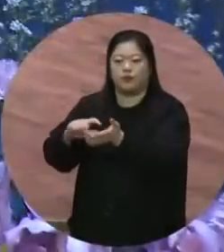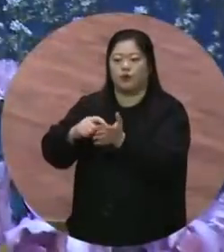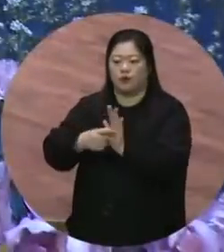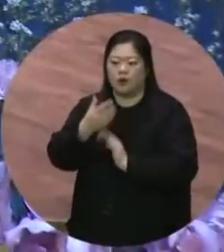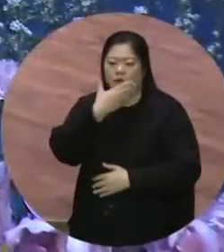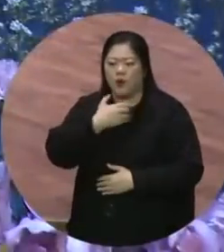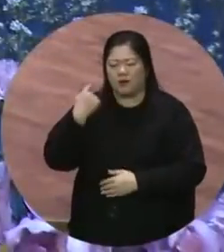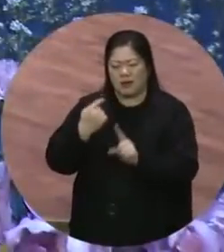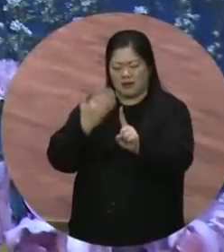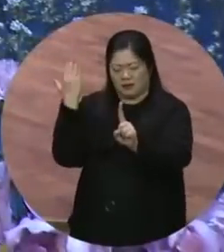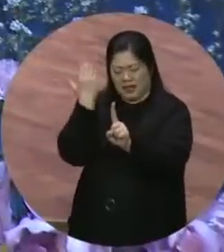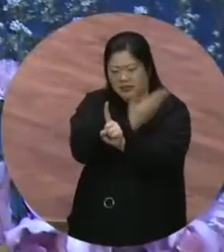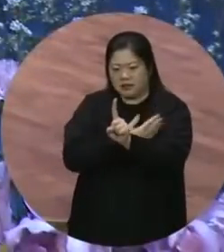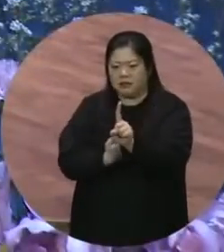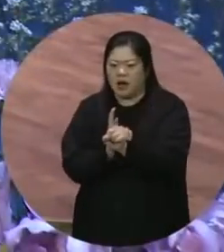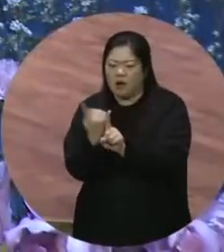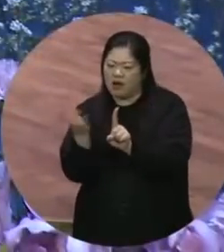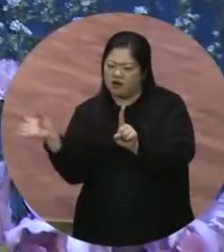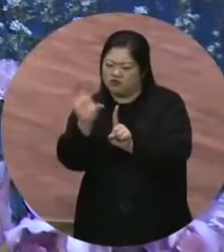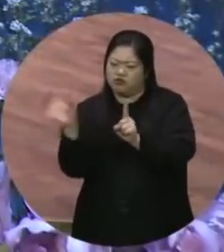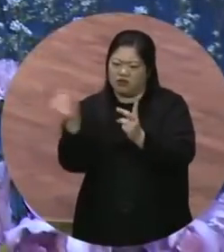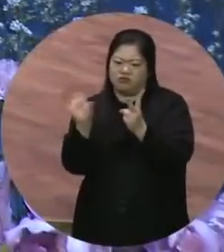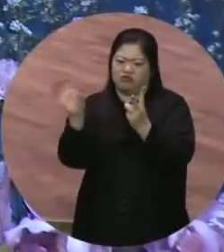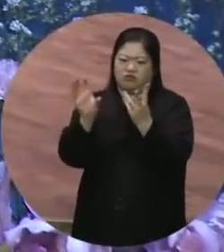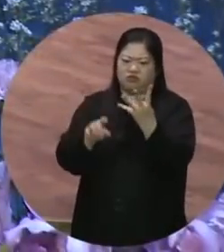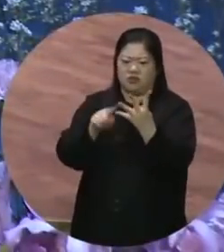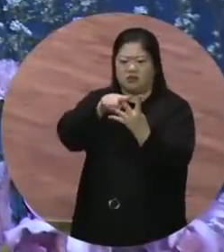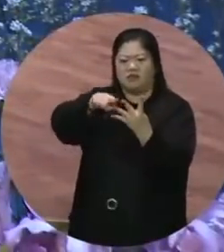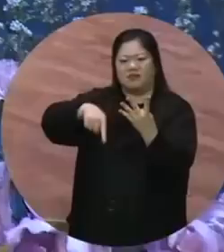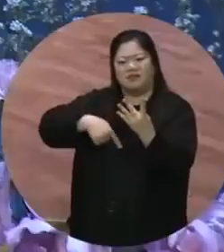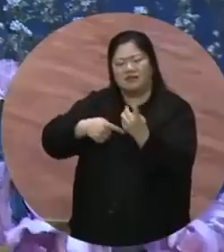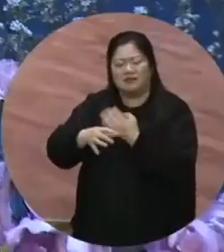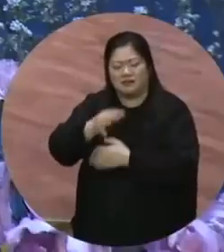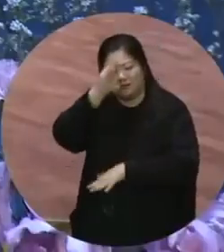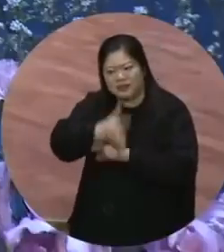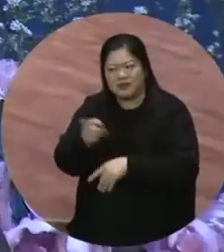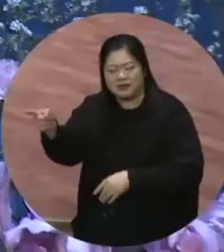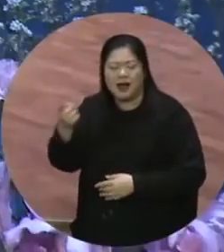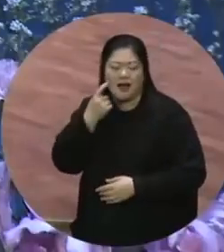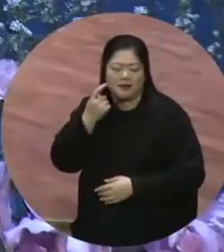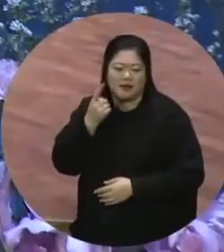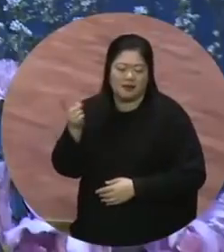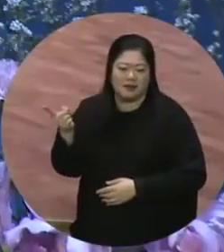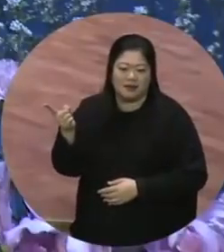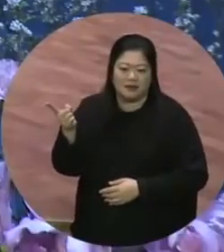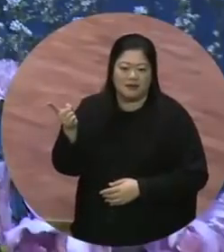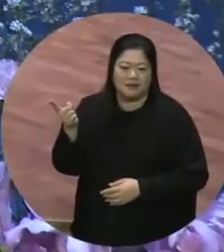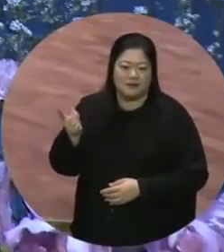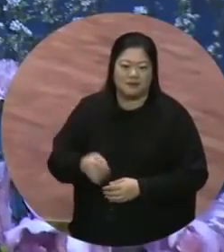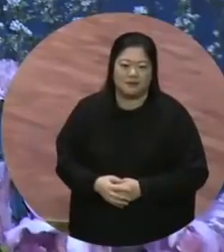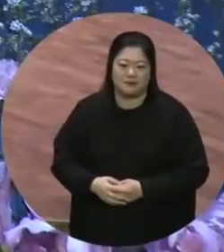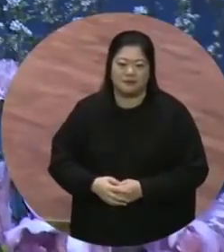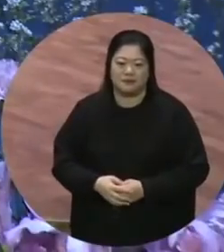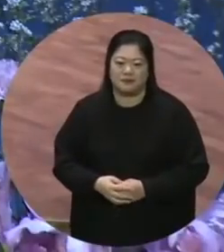이 복음을 오해하게 만드는 가짜들이 많이 등장하고 있어요. 가짜들이.